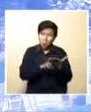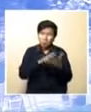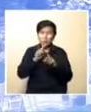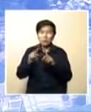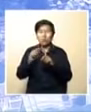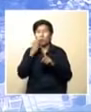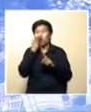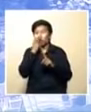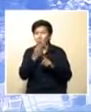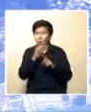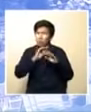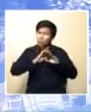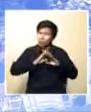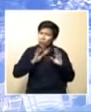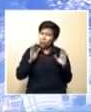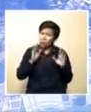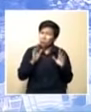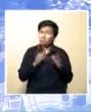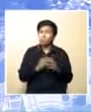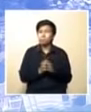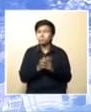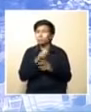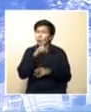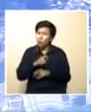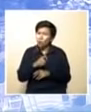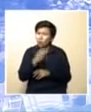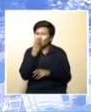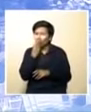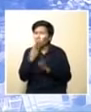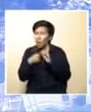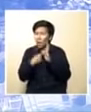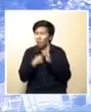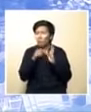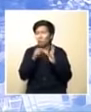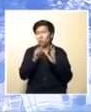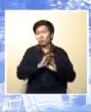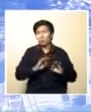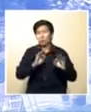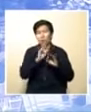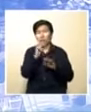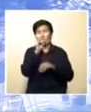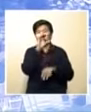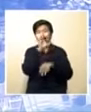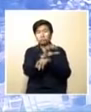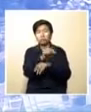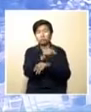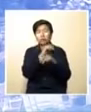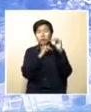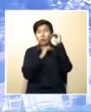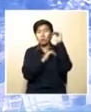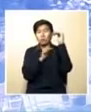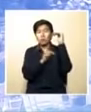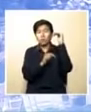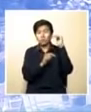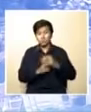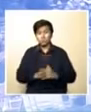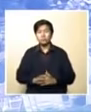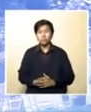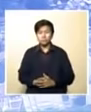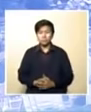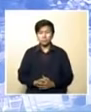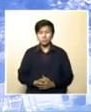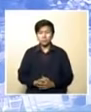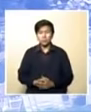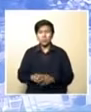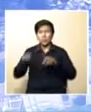ปลัดกระทรวงการต่างประเทศเป็นผู้อนุมัติแต่ต้องอยู่ภายใต้หลักเกณฑ์เรื่องควอรันทีนและอะไรต่อมีอะ